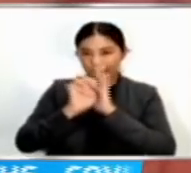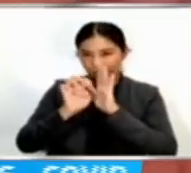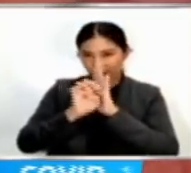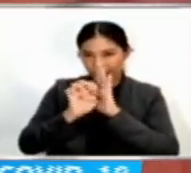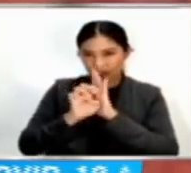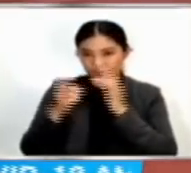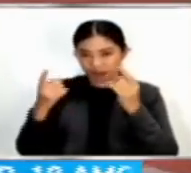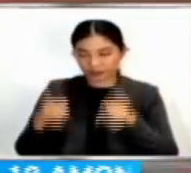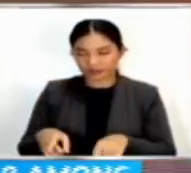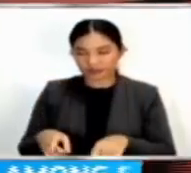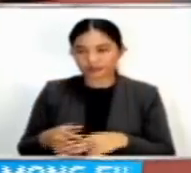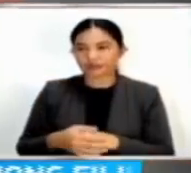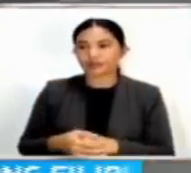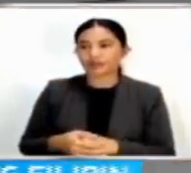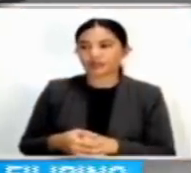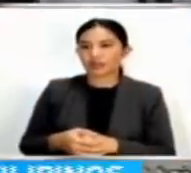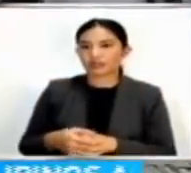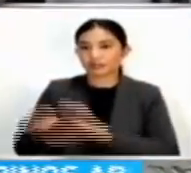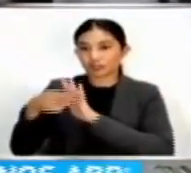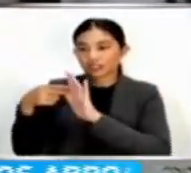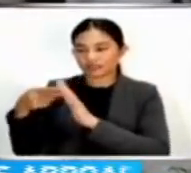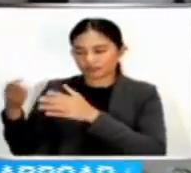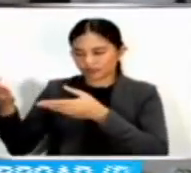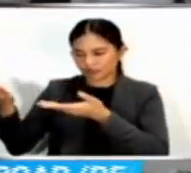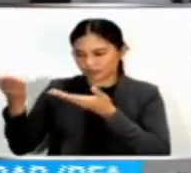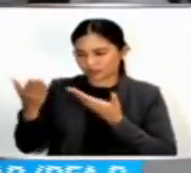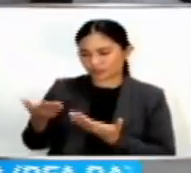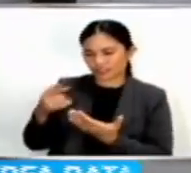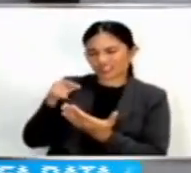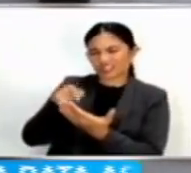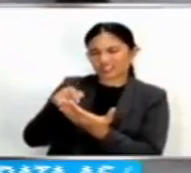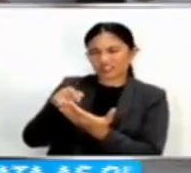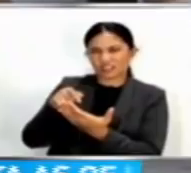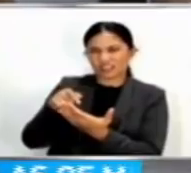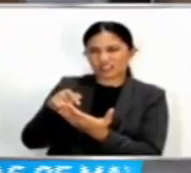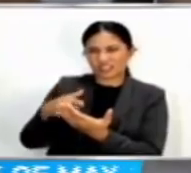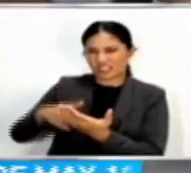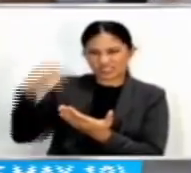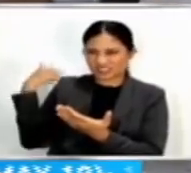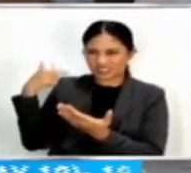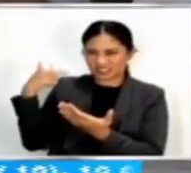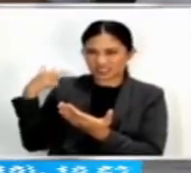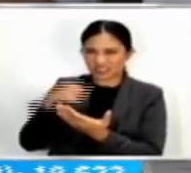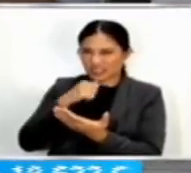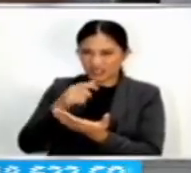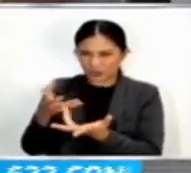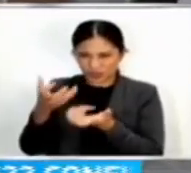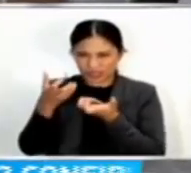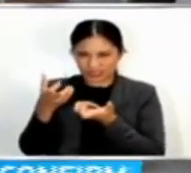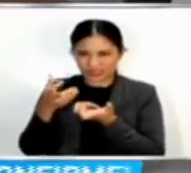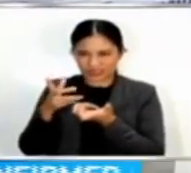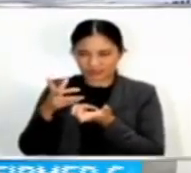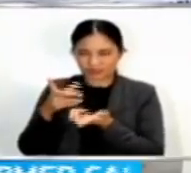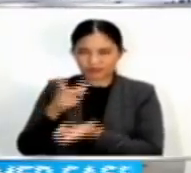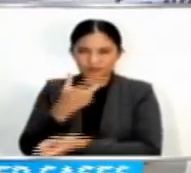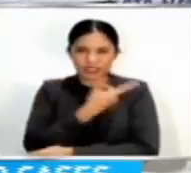yung ibibigay sa kanya and he doesn't want that brand, so skip muna